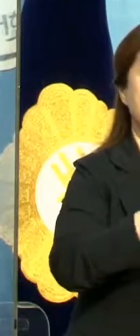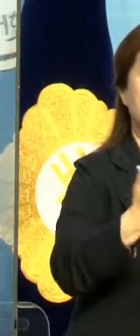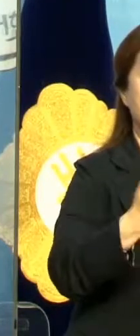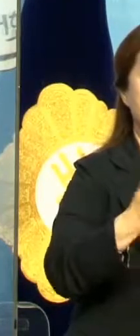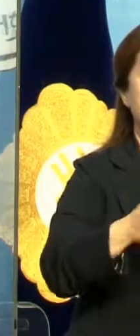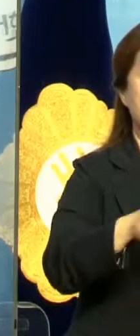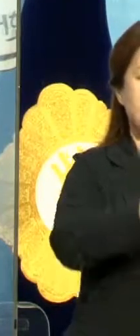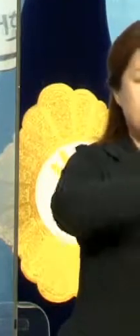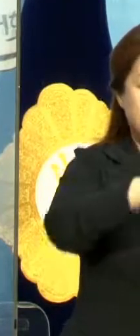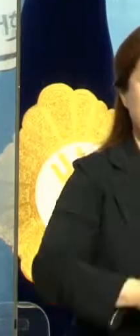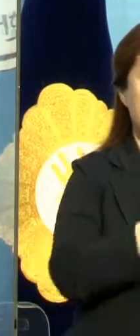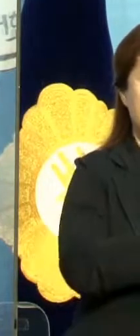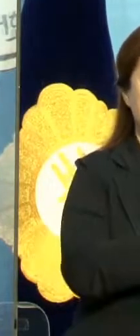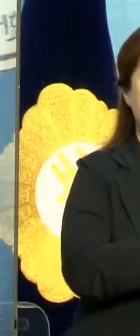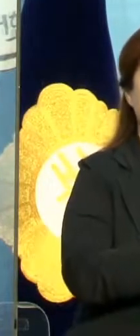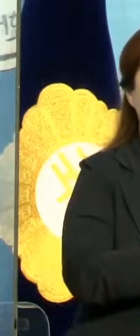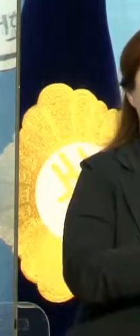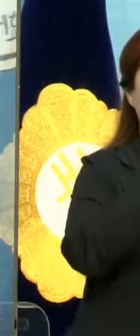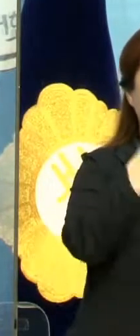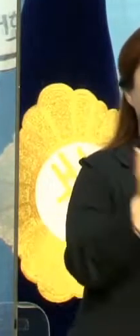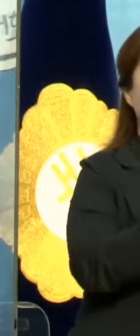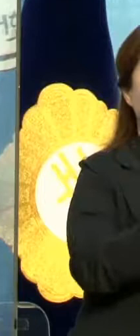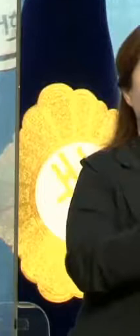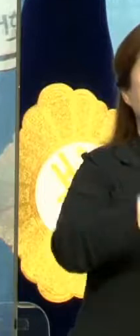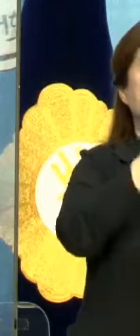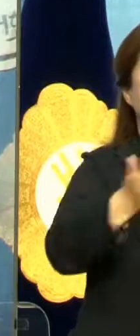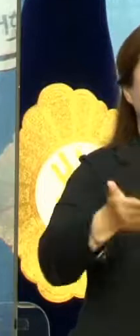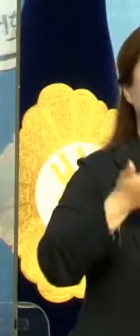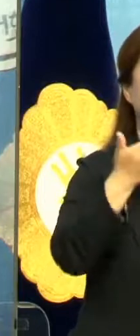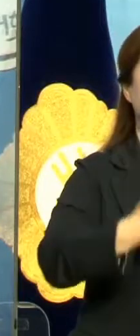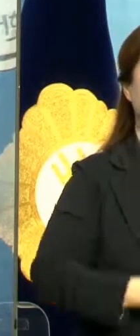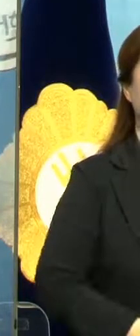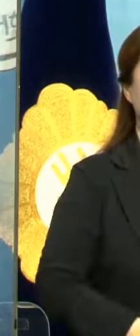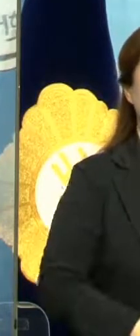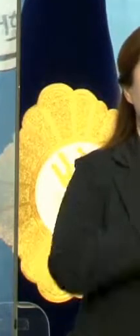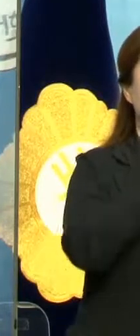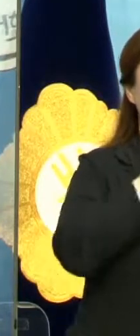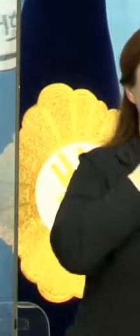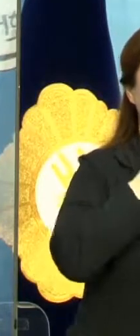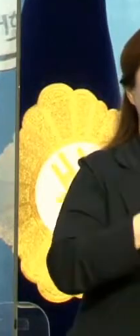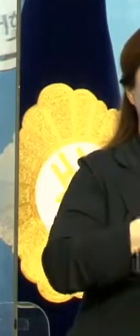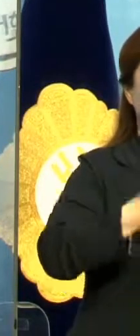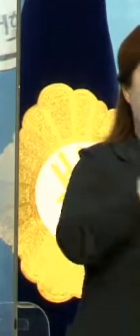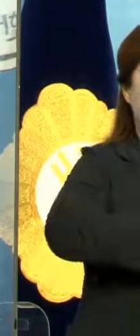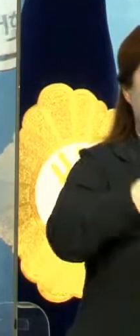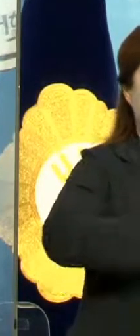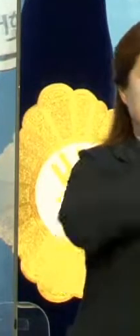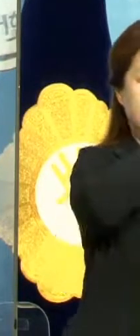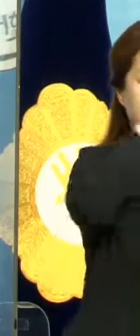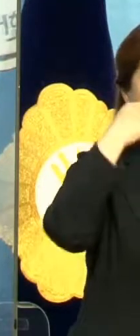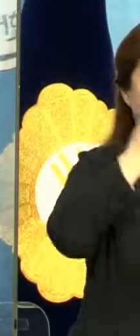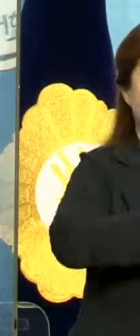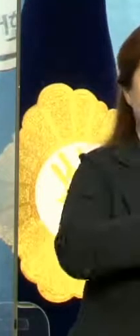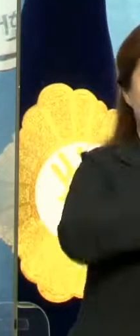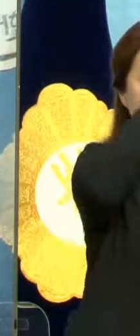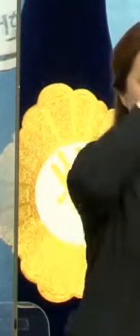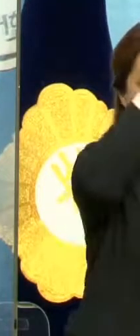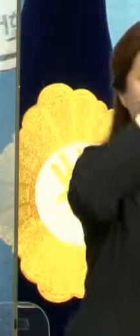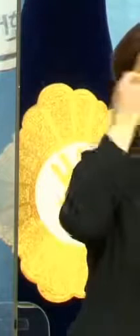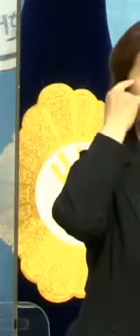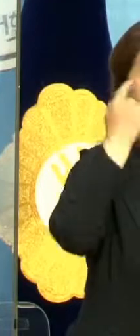일련의 사태에 책임을 지고 오직 사퇴할 것을 촉구합니다 그것만이 공단이 국민들에 대한 최소한의 도리를